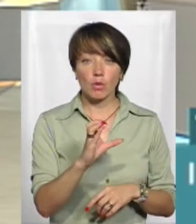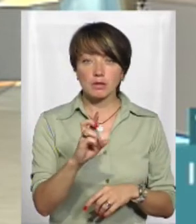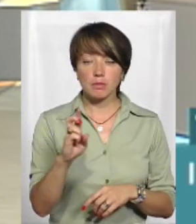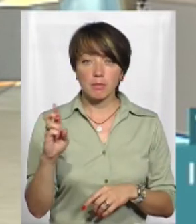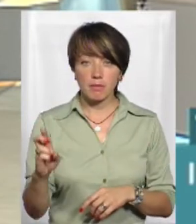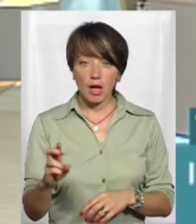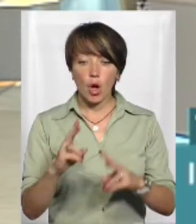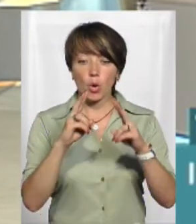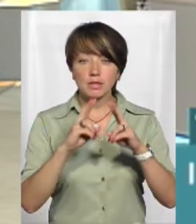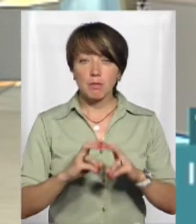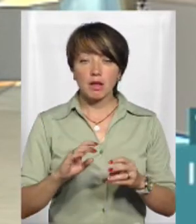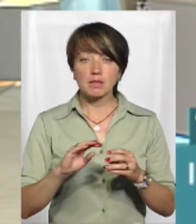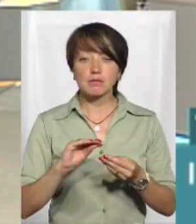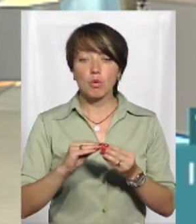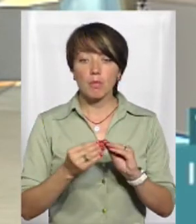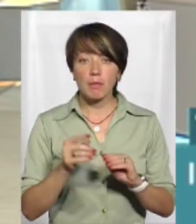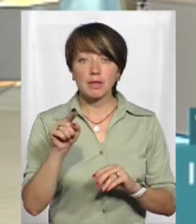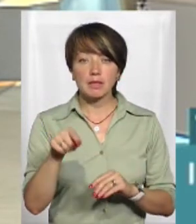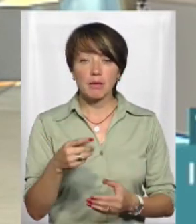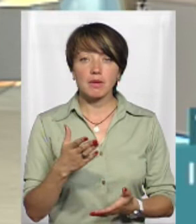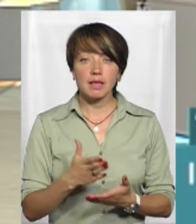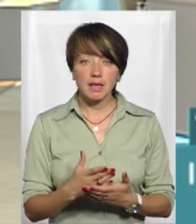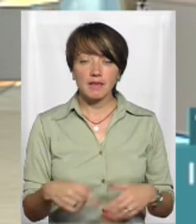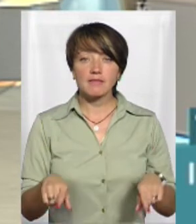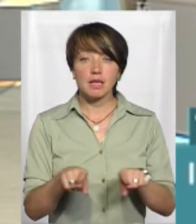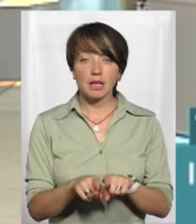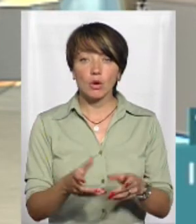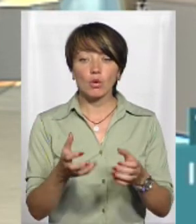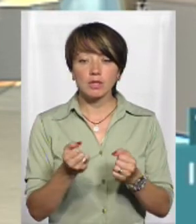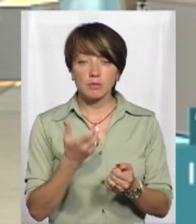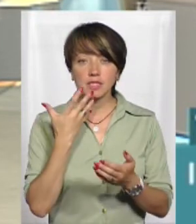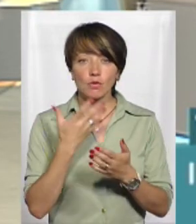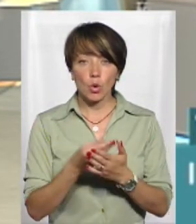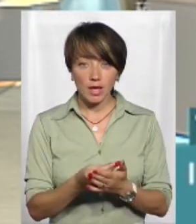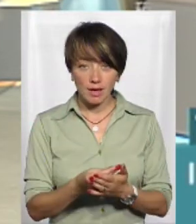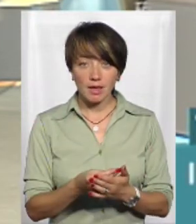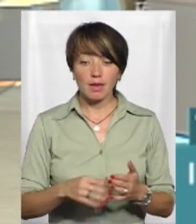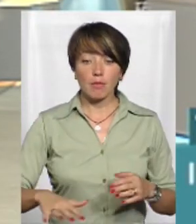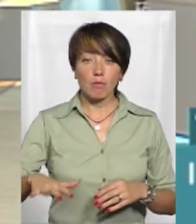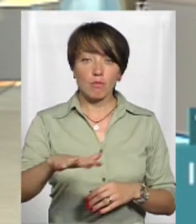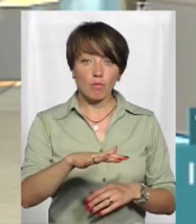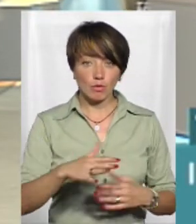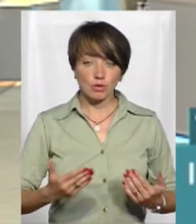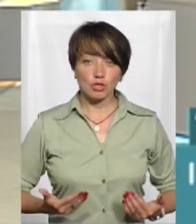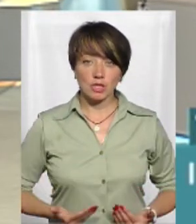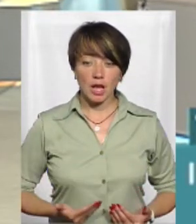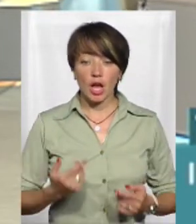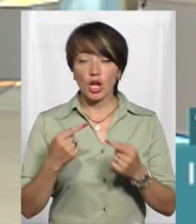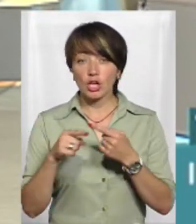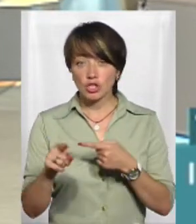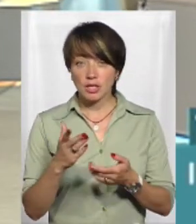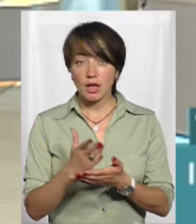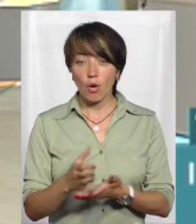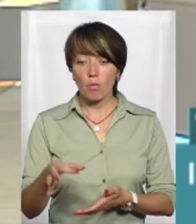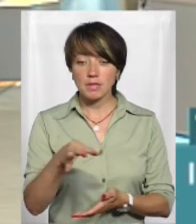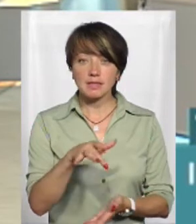шанс розібратися з тими проблемами, які там є. І все-таки отримувати свої квадратні метри. Тому що ми маємо приклади, наприклад, інших обласних